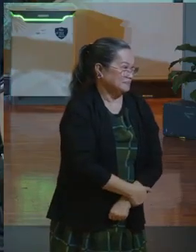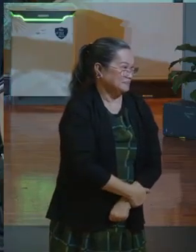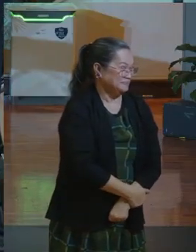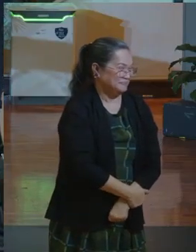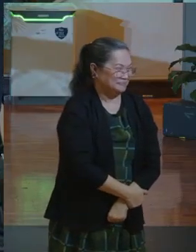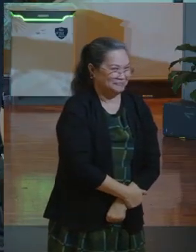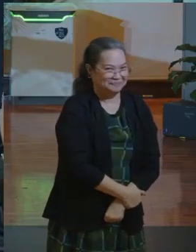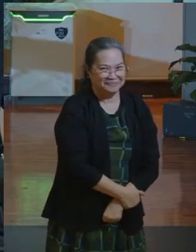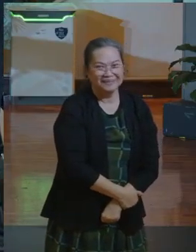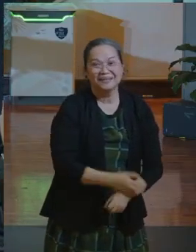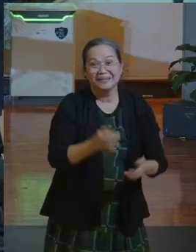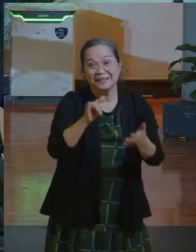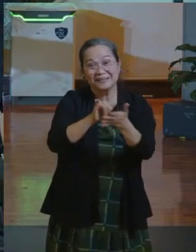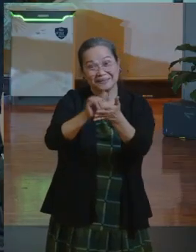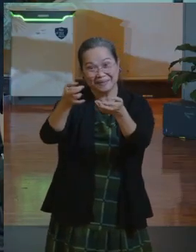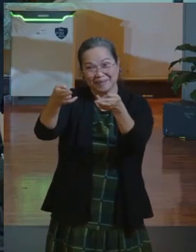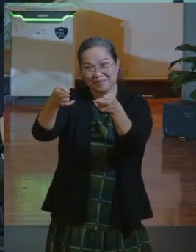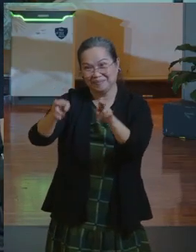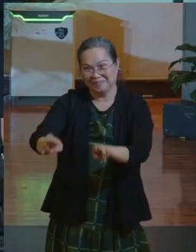Yung po resulta